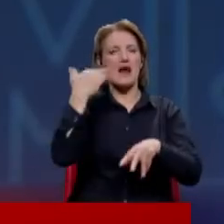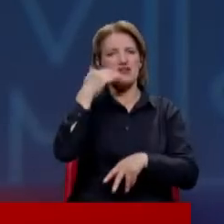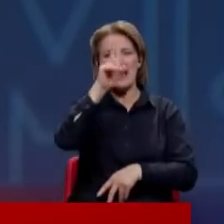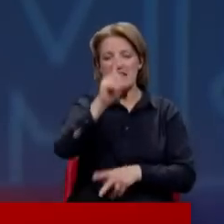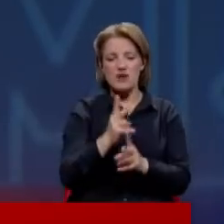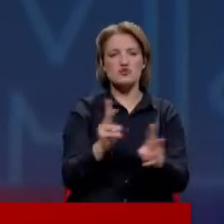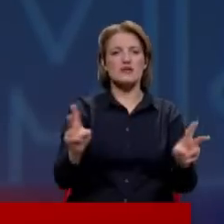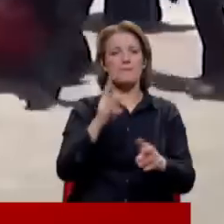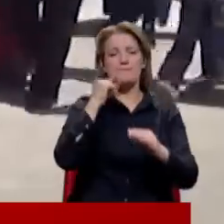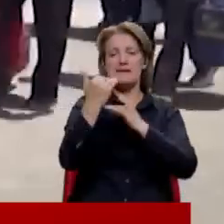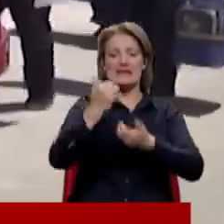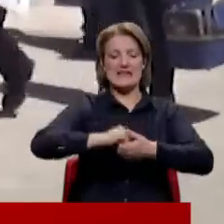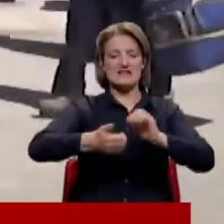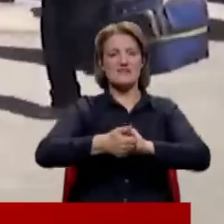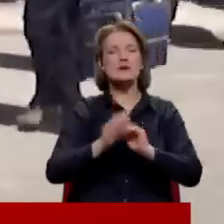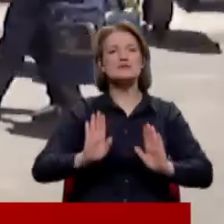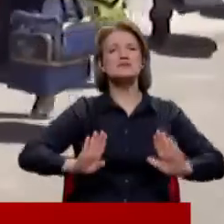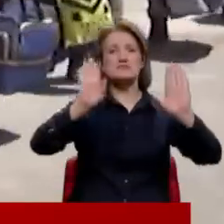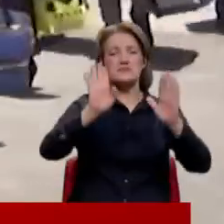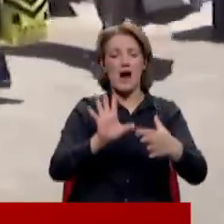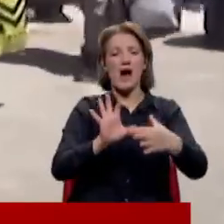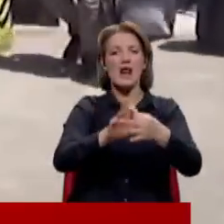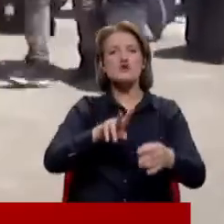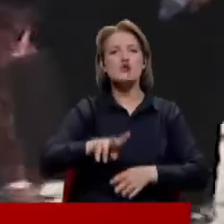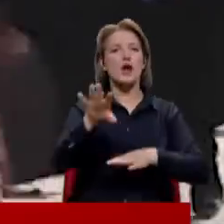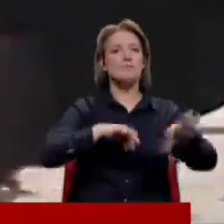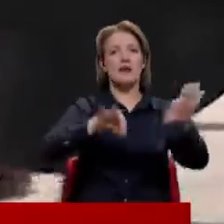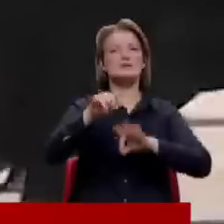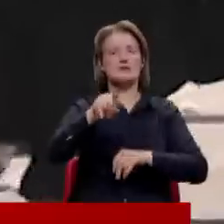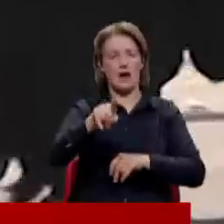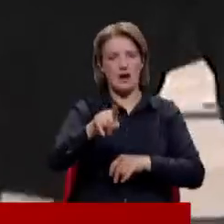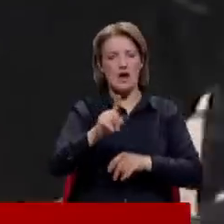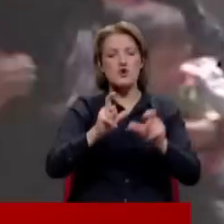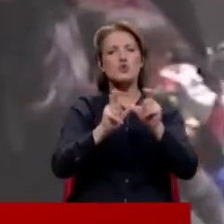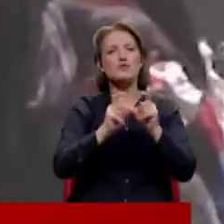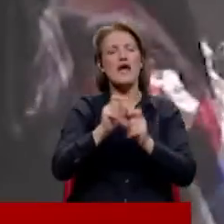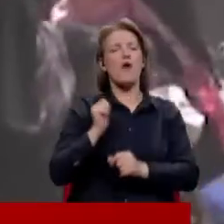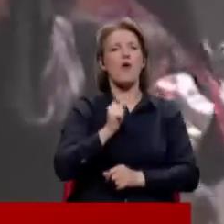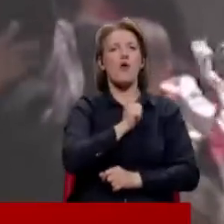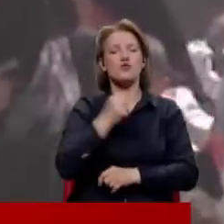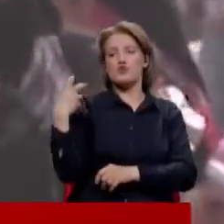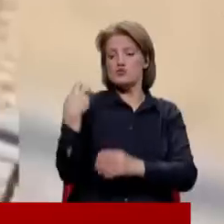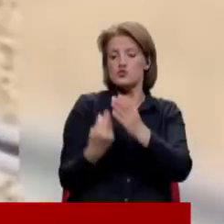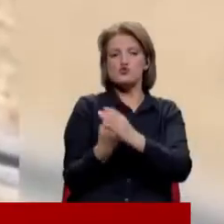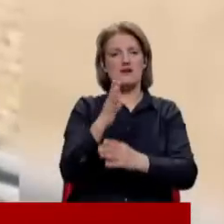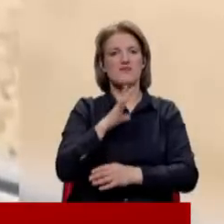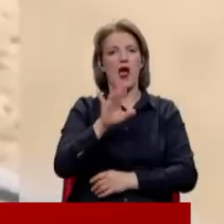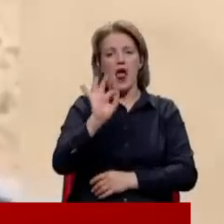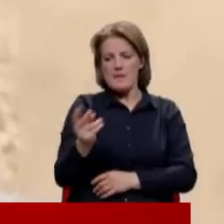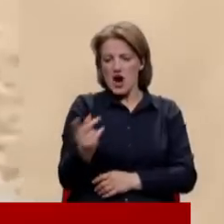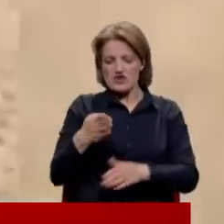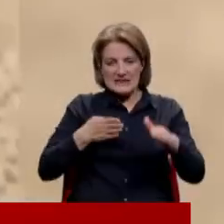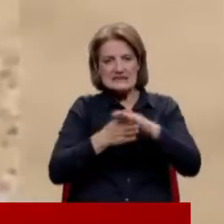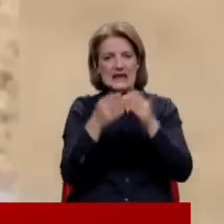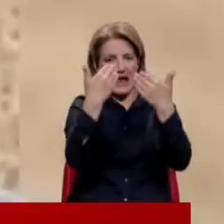kez açıkladı. Millet İttifakı'nın sığınmacılara ilişkin yol haritasında Güney Ordu Komutanlığı kurulması da var. Hem kaçak